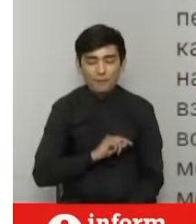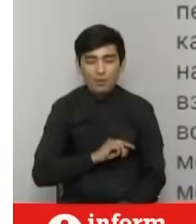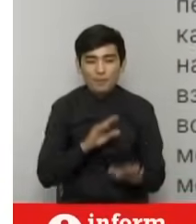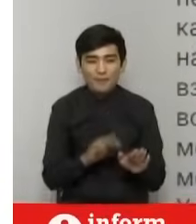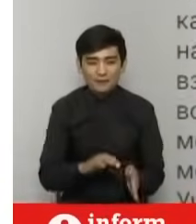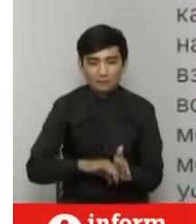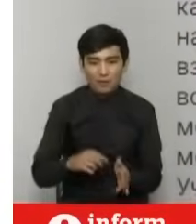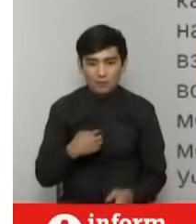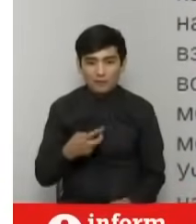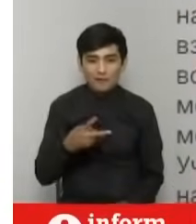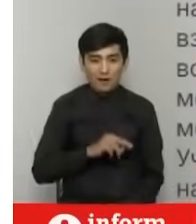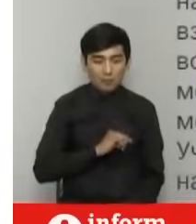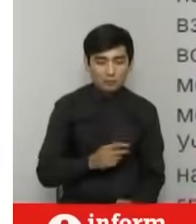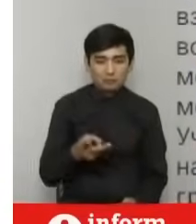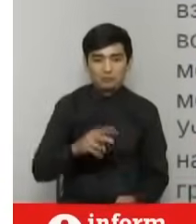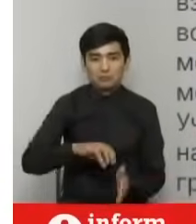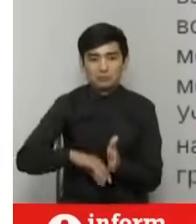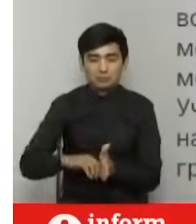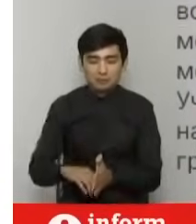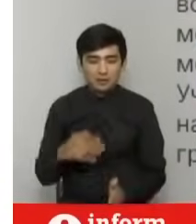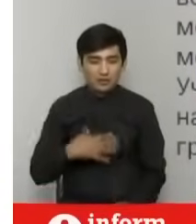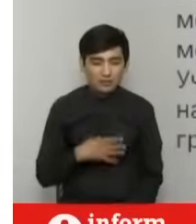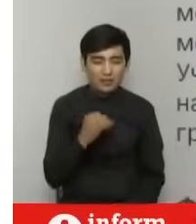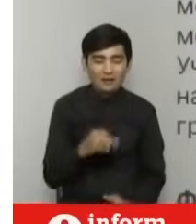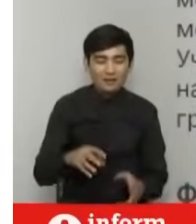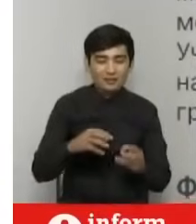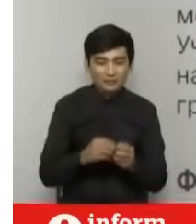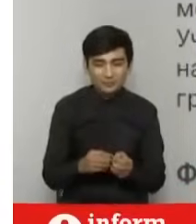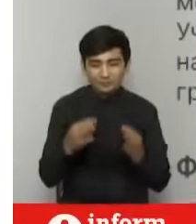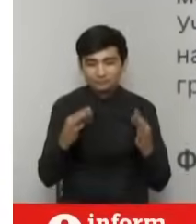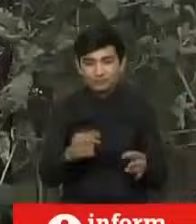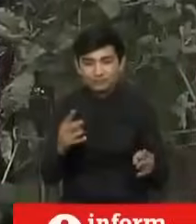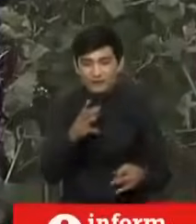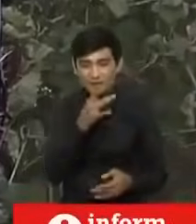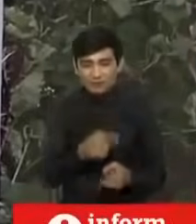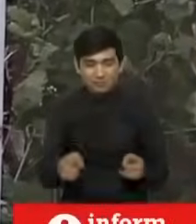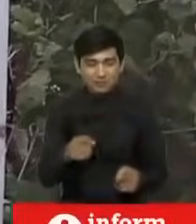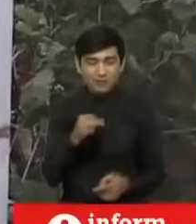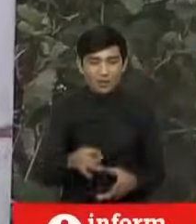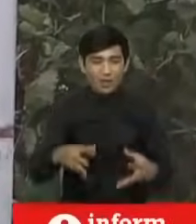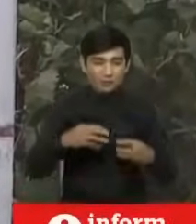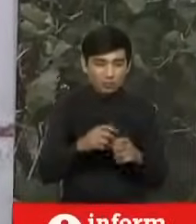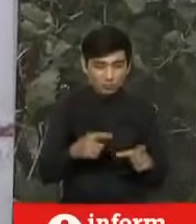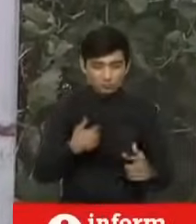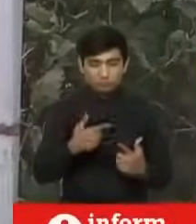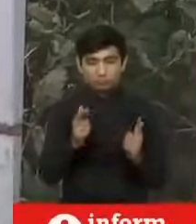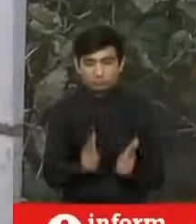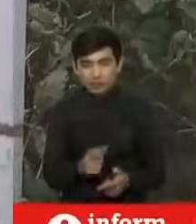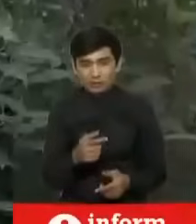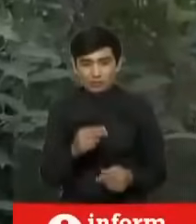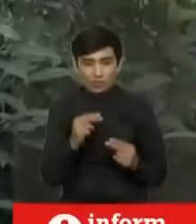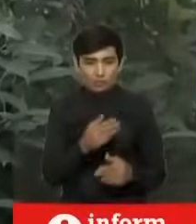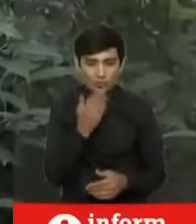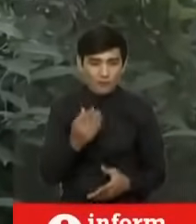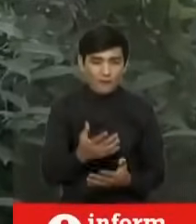индивидуального предпринимателя, который в один из месяцев не получил доход, освободить от взносов за этот период. Общественники согласны, несправедливо, что платят